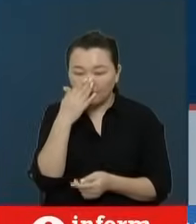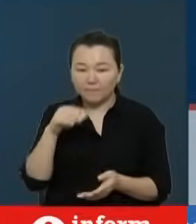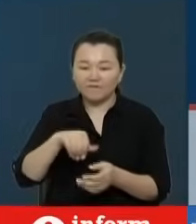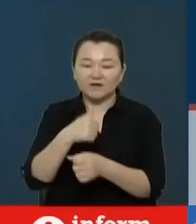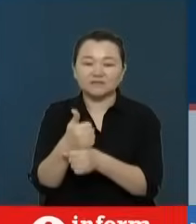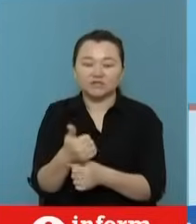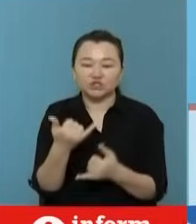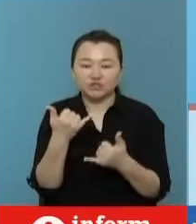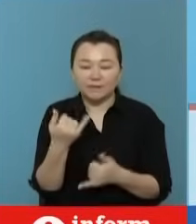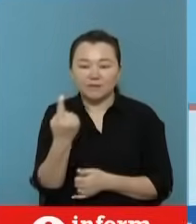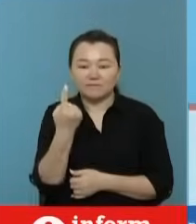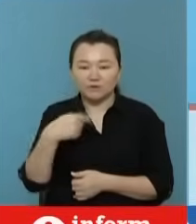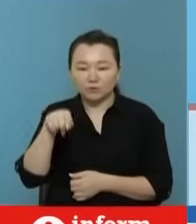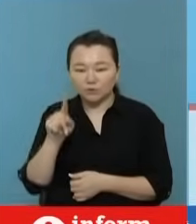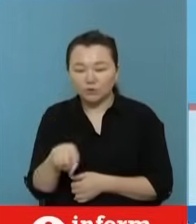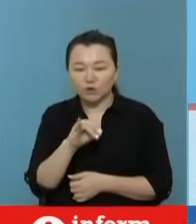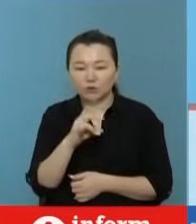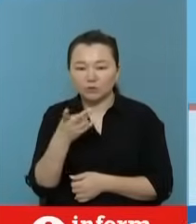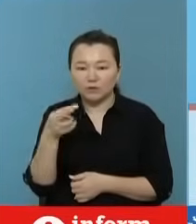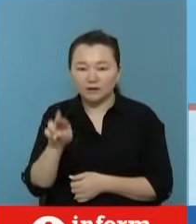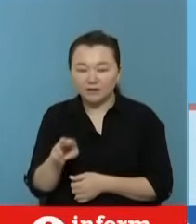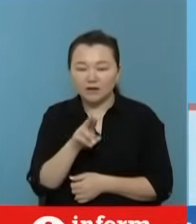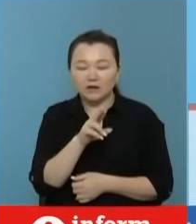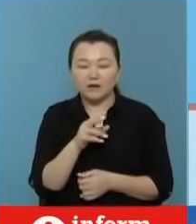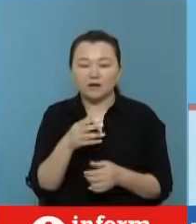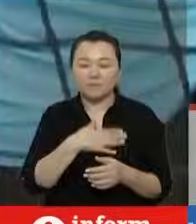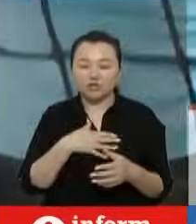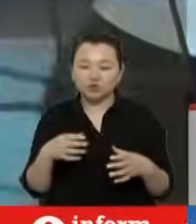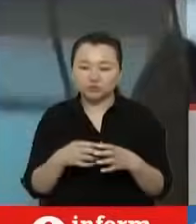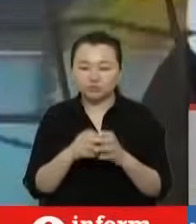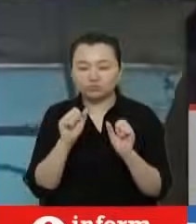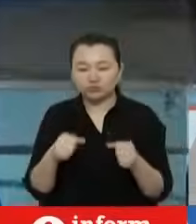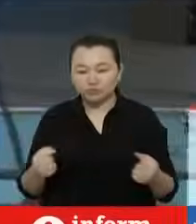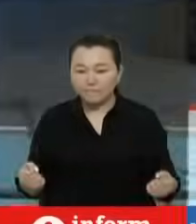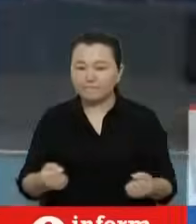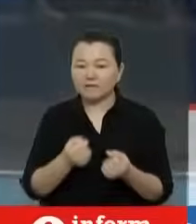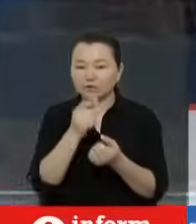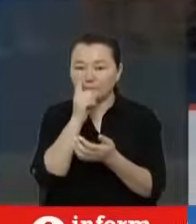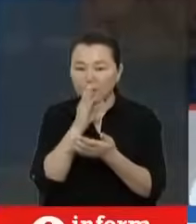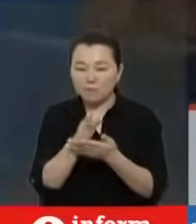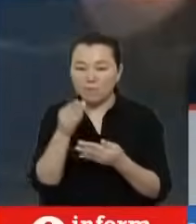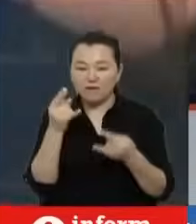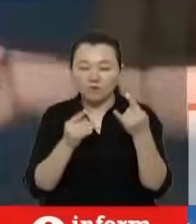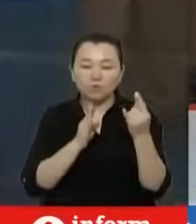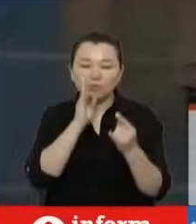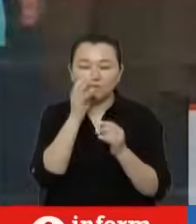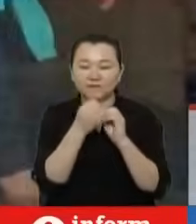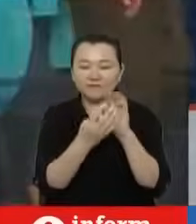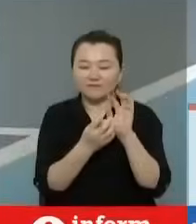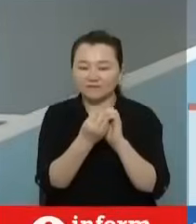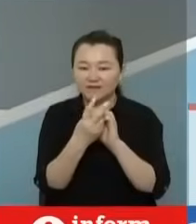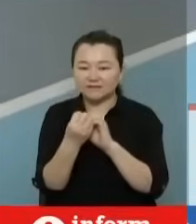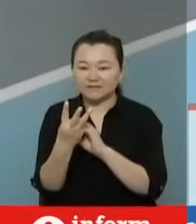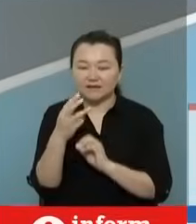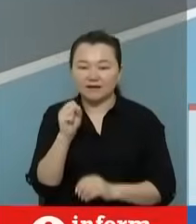нынешний первый номер Юлия Путинцева. За нашу сборную можно будет поболеть в прямом эфире утром 12 и